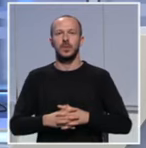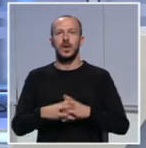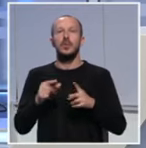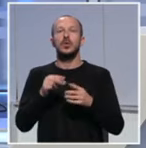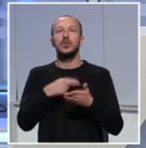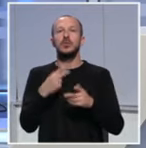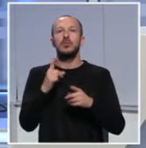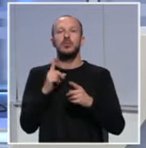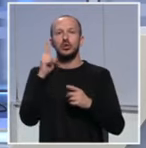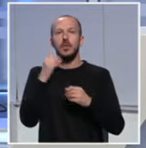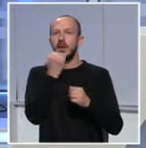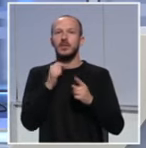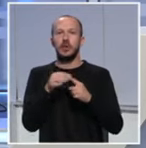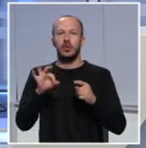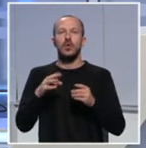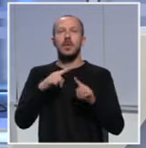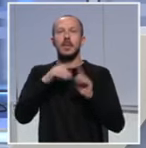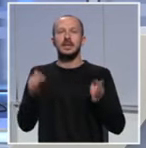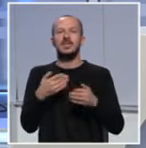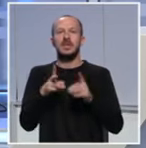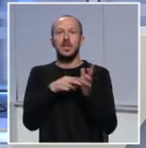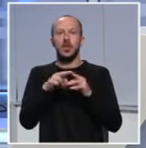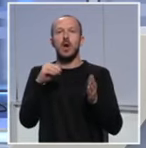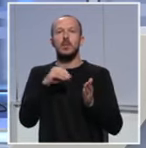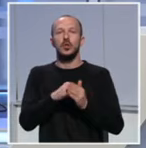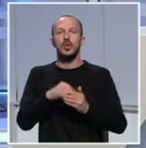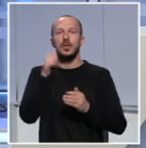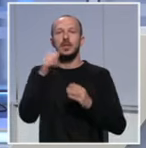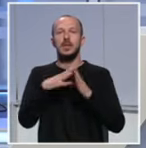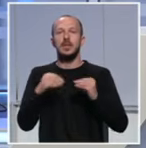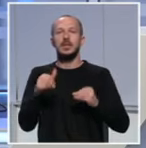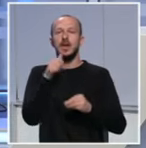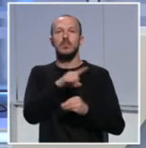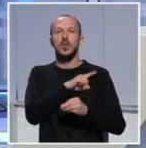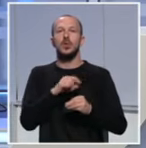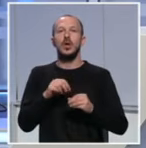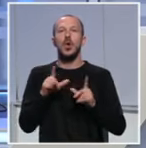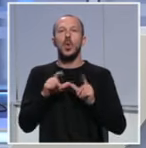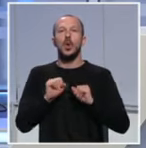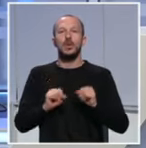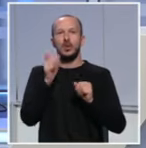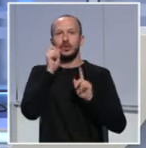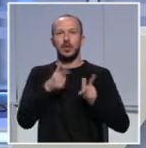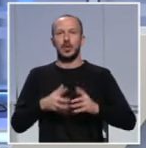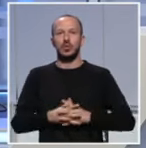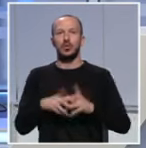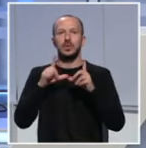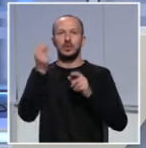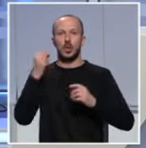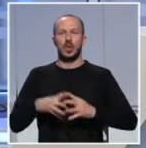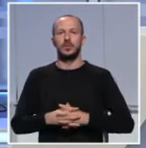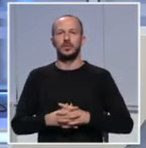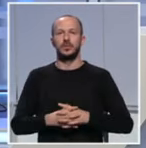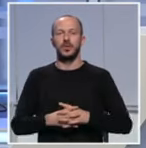Pod sloganom Bože pravde u Petrovu kod manastira Sveti Nikola obilježen je dan nestalih i poginulih u odbrambeno-otadžbinskom ratu u Republici